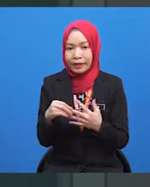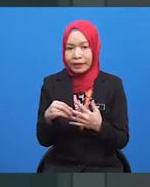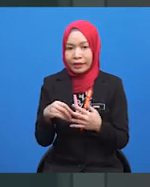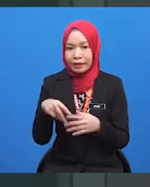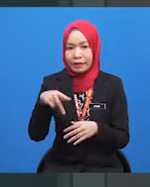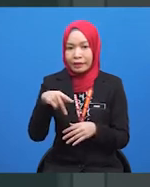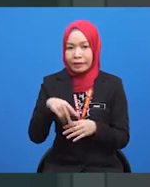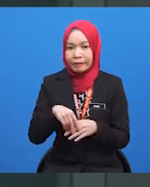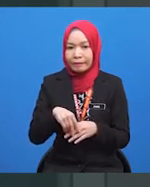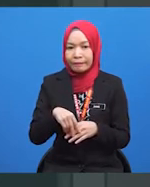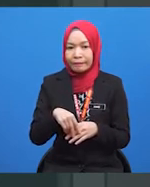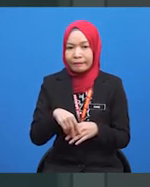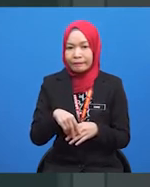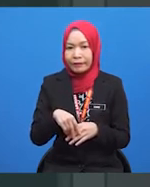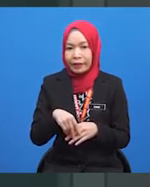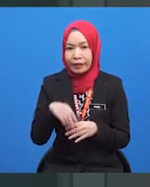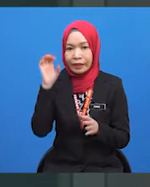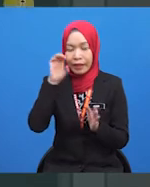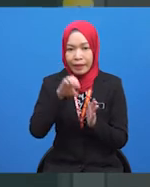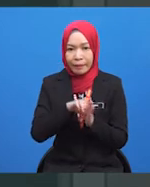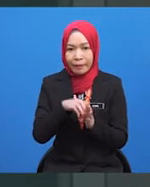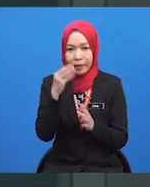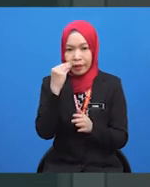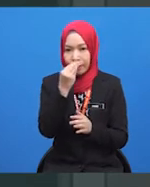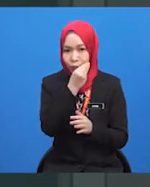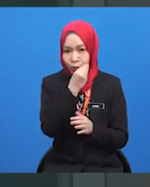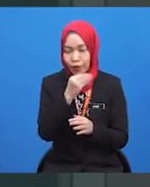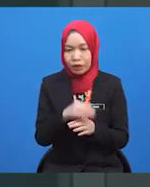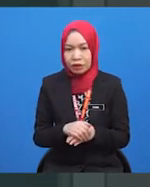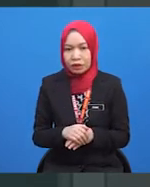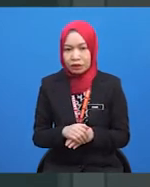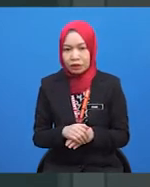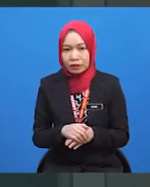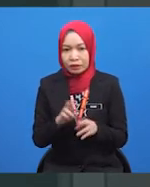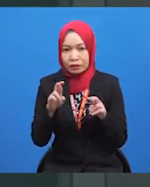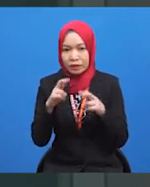kemudian pilih gambar bunga raya.